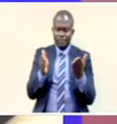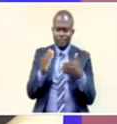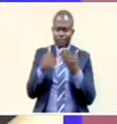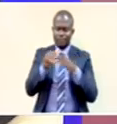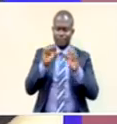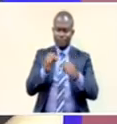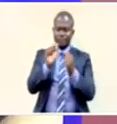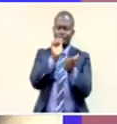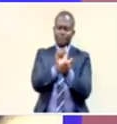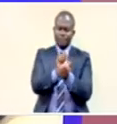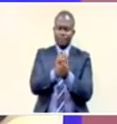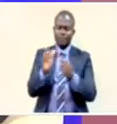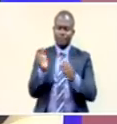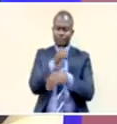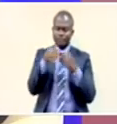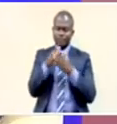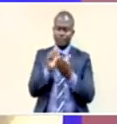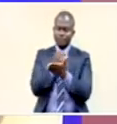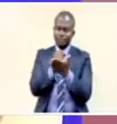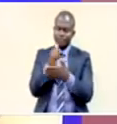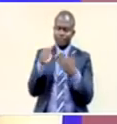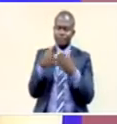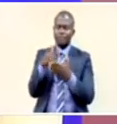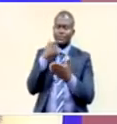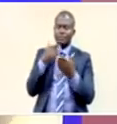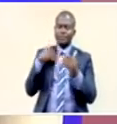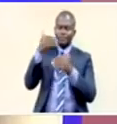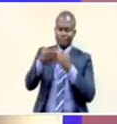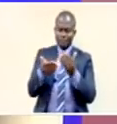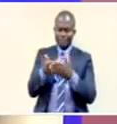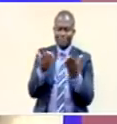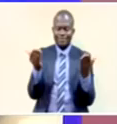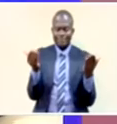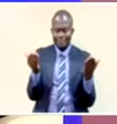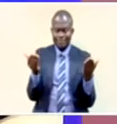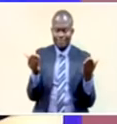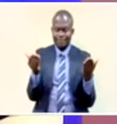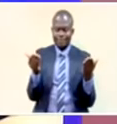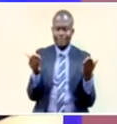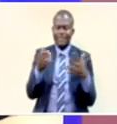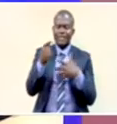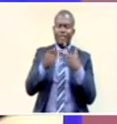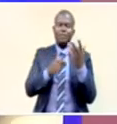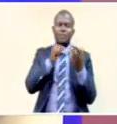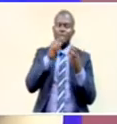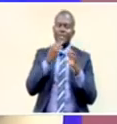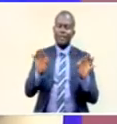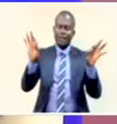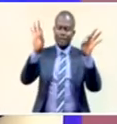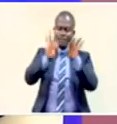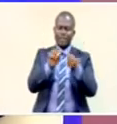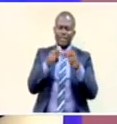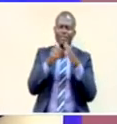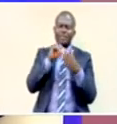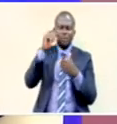turagufashe turagufunze tukwambuye ibyangombwa hanyuma niturangiza ni ibintu bitari ngombwa kandi ntabwo